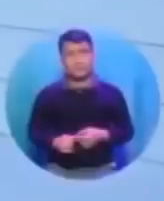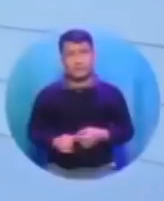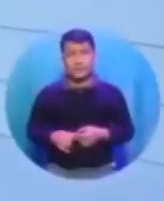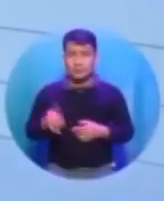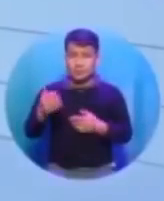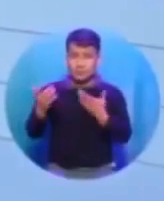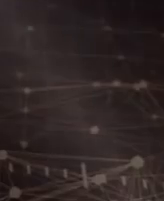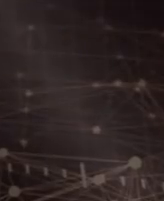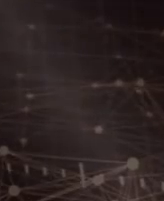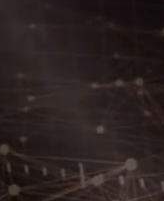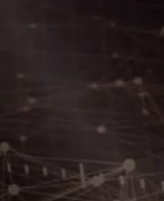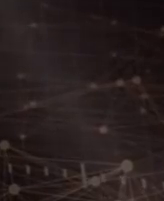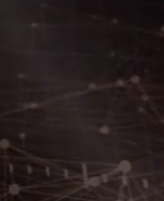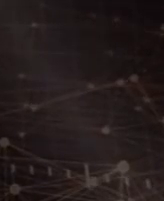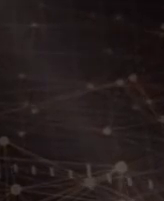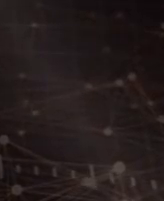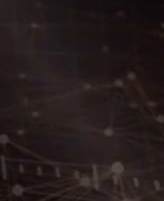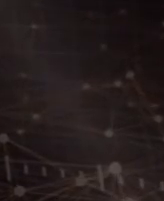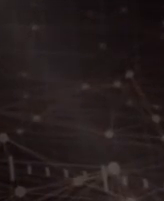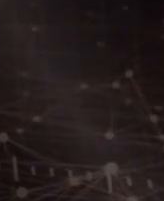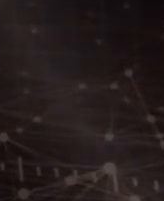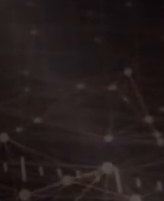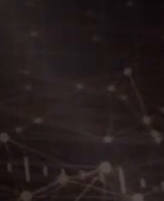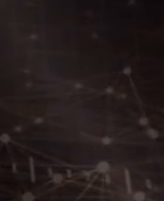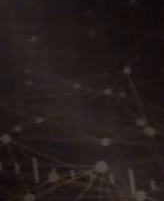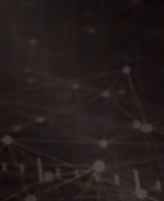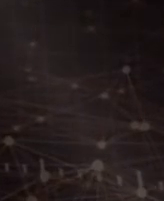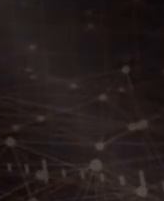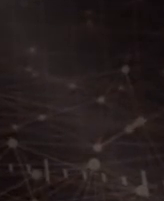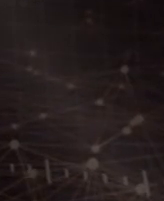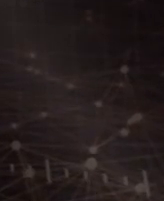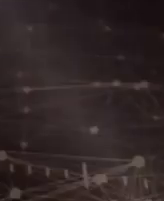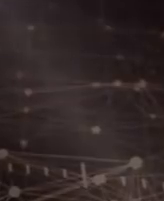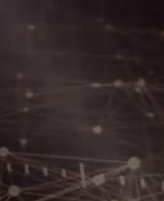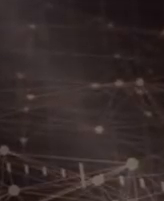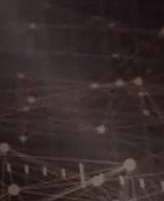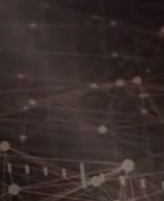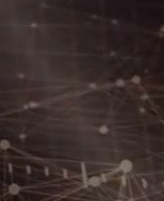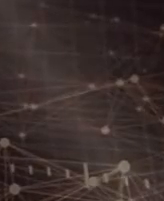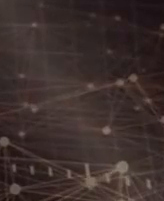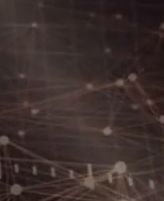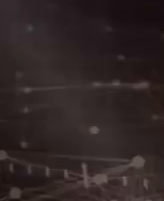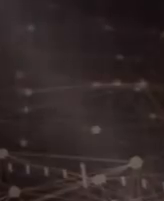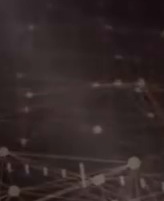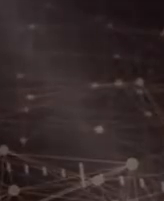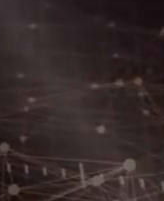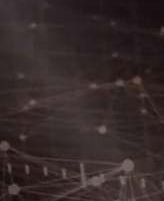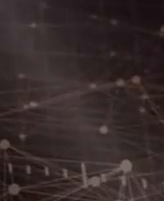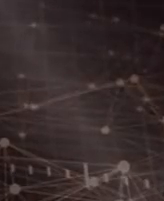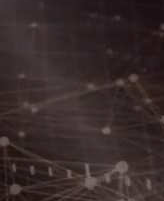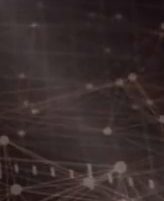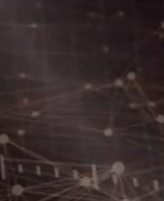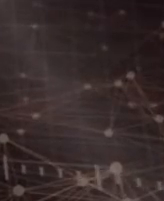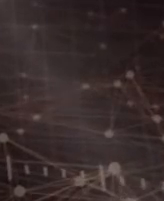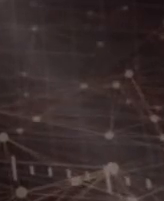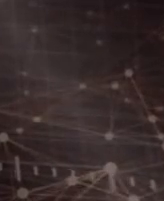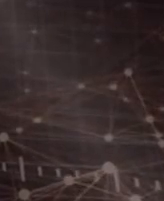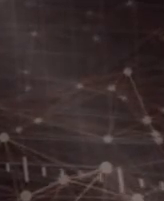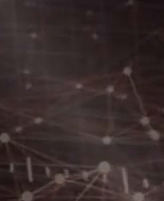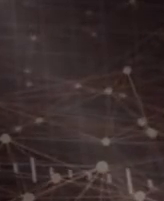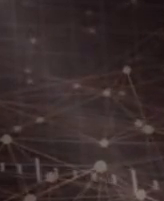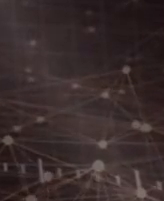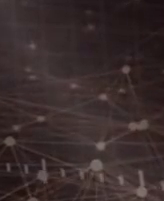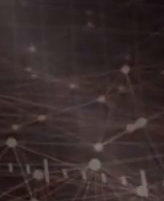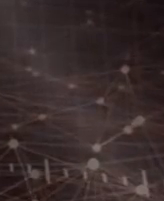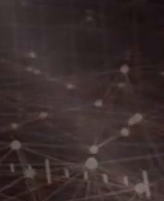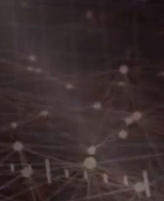Nasa linyang telepono si Ma'am Annie Mae Alcuetas, anak ng nanay na hinampas po ng pala. Ma'am Annie Mae, magandang umaga